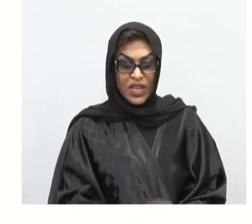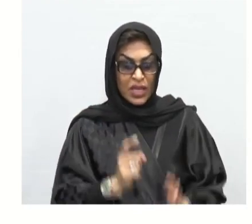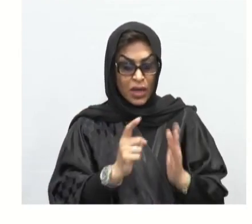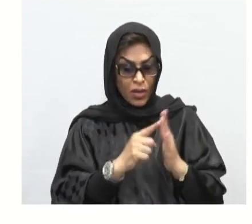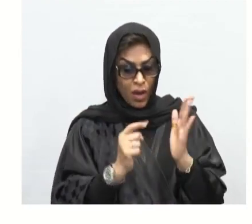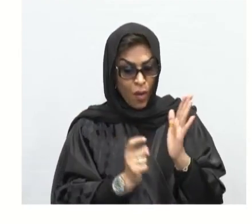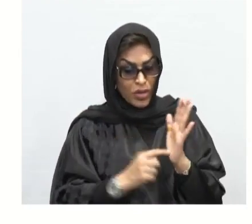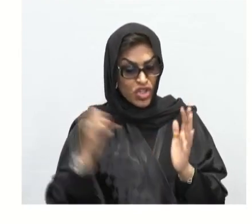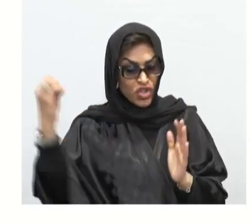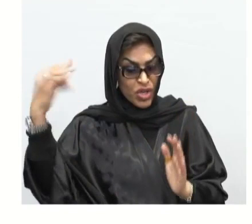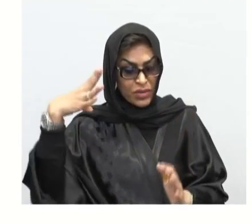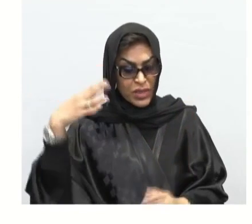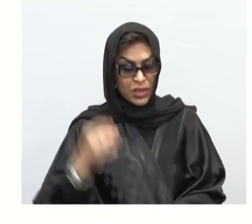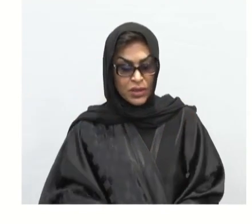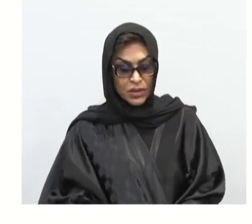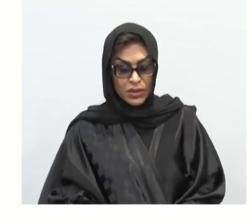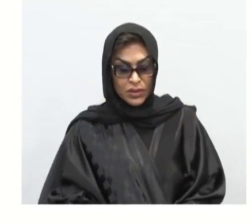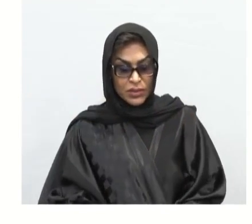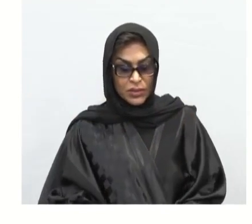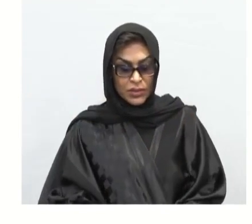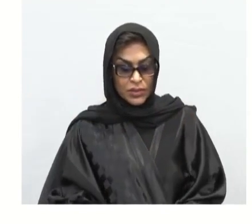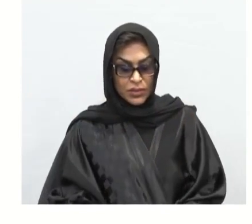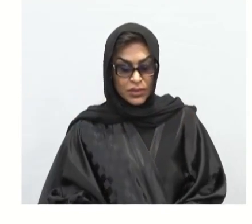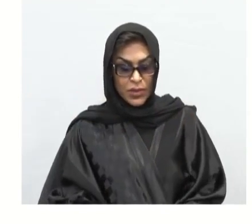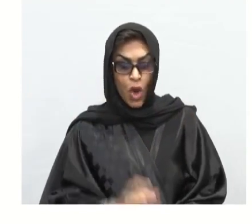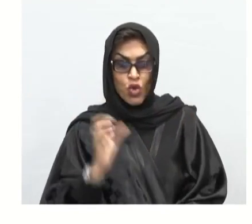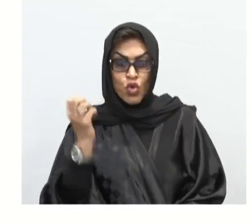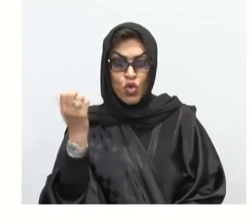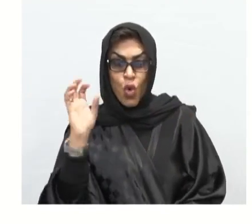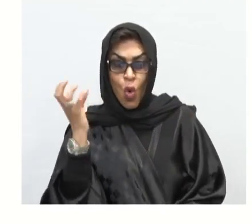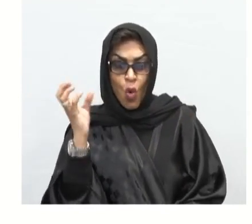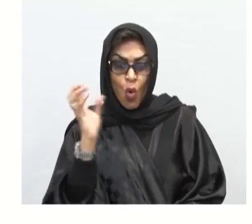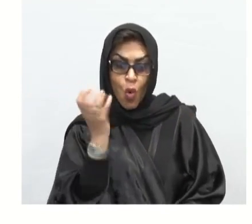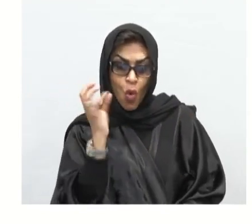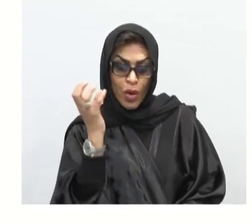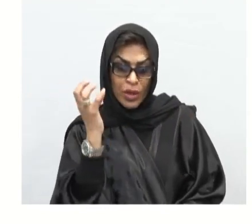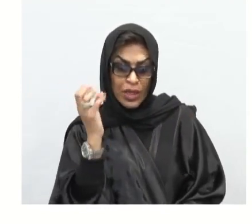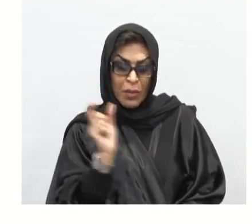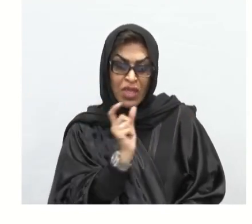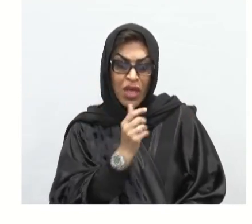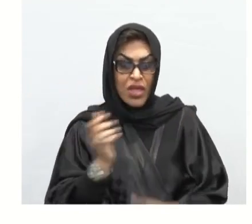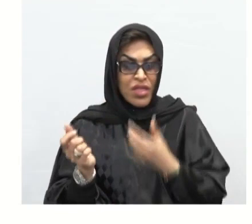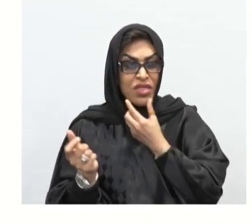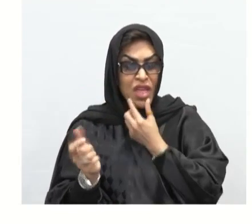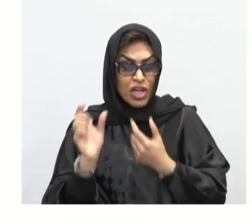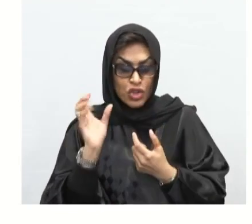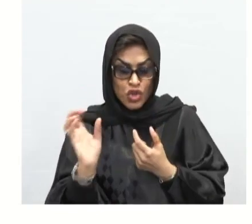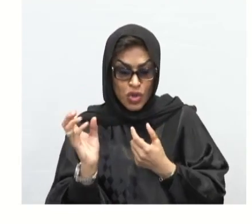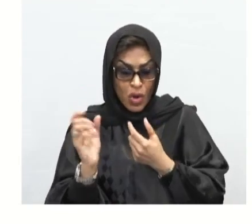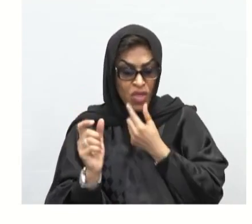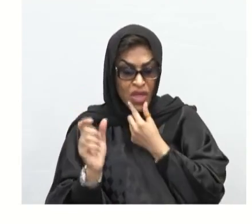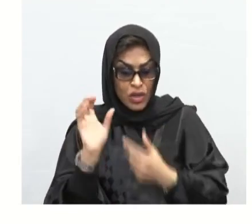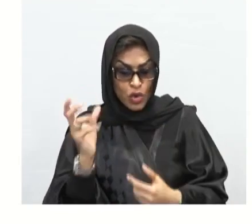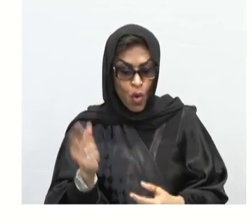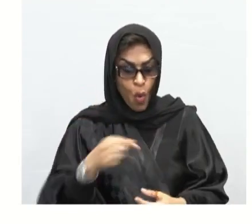الشمسي وذكرنا بان المذنب هو عباره عن كره من الجديد والصخور والتي